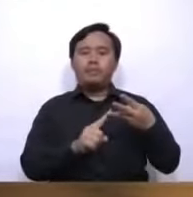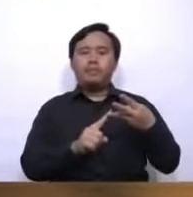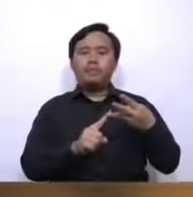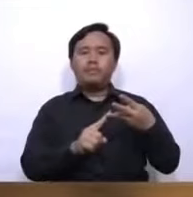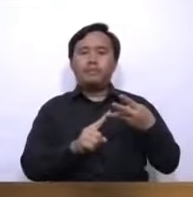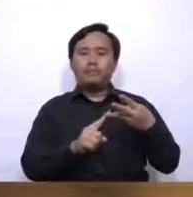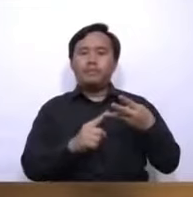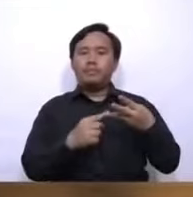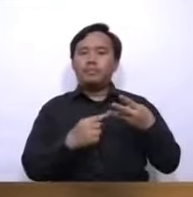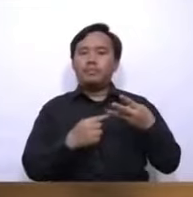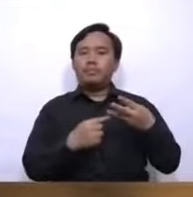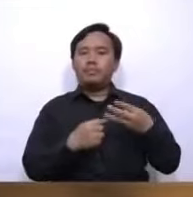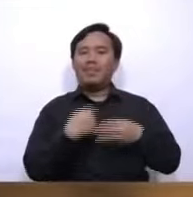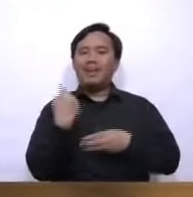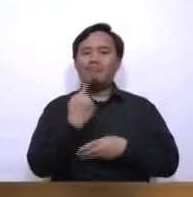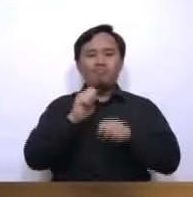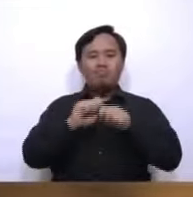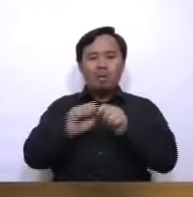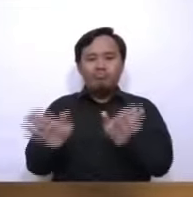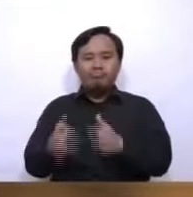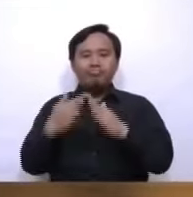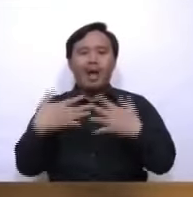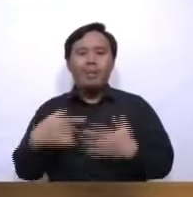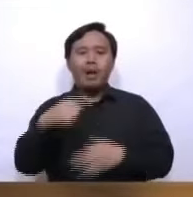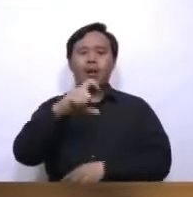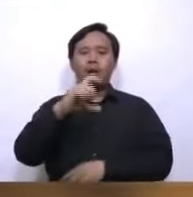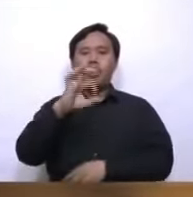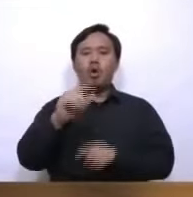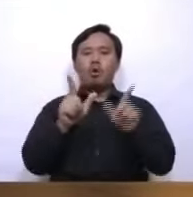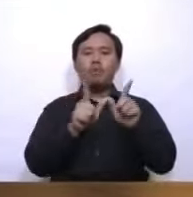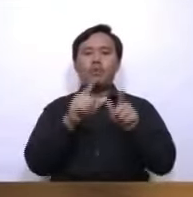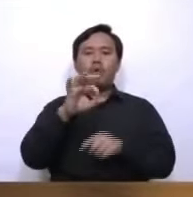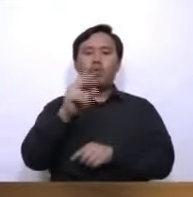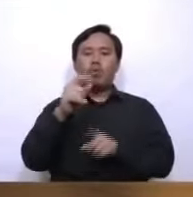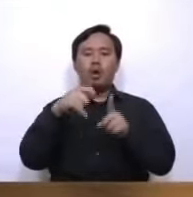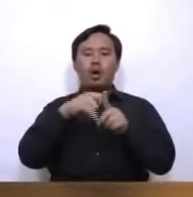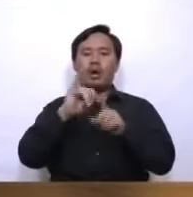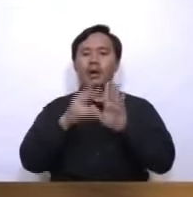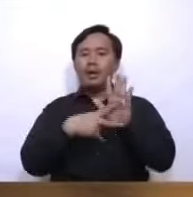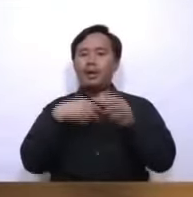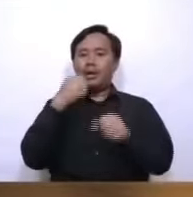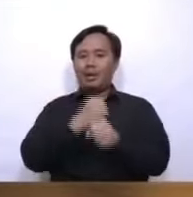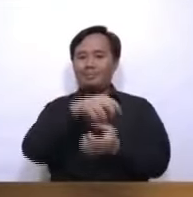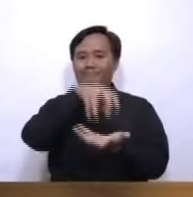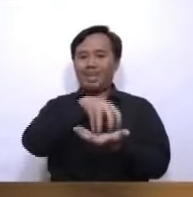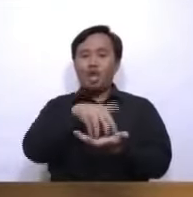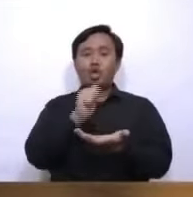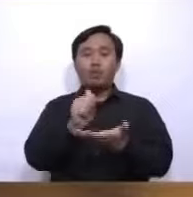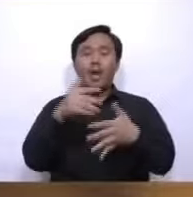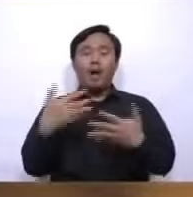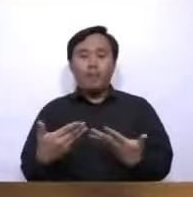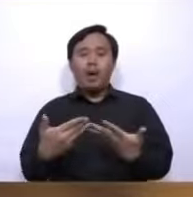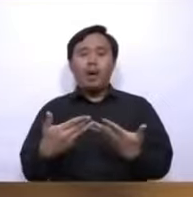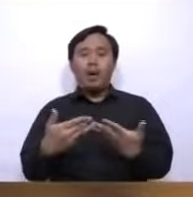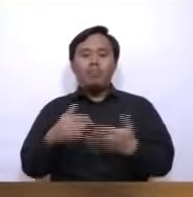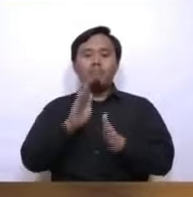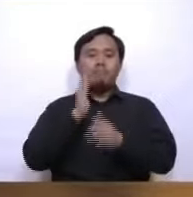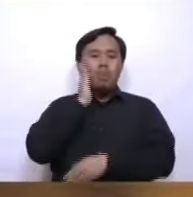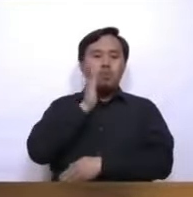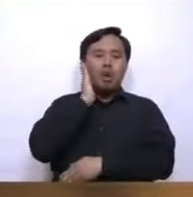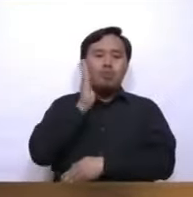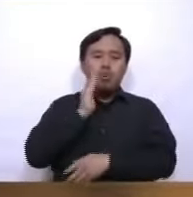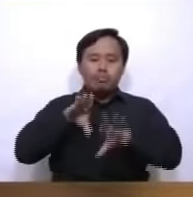akan melakukan co-working space di berbagai kecamatan sehingga ini menjadi ajang bagi anak-anak muda untuk